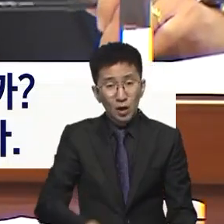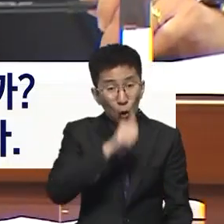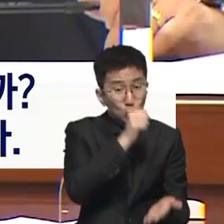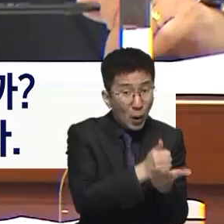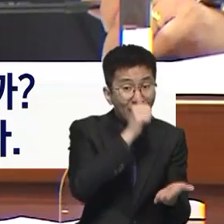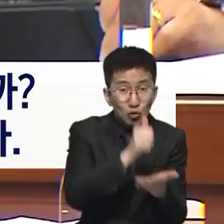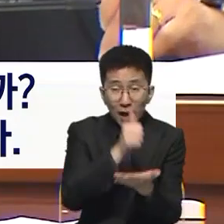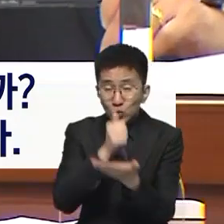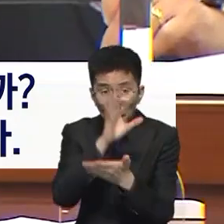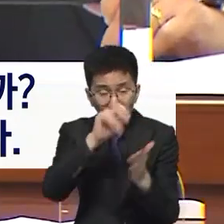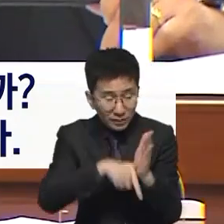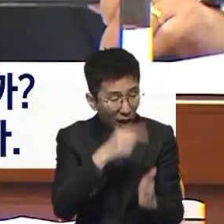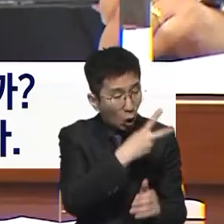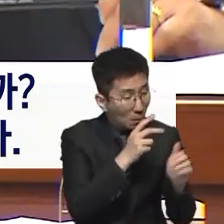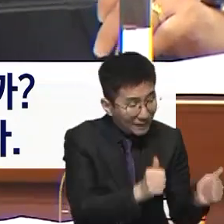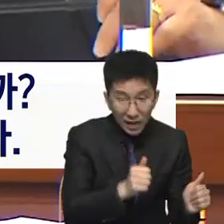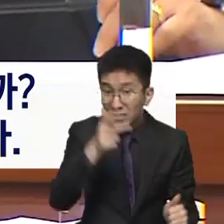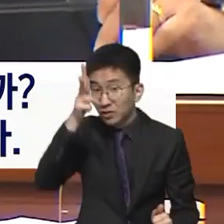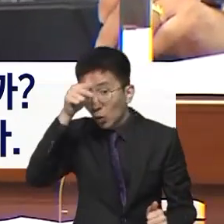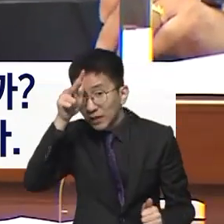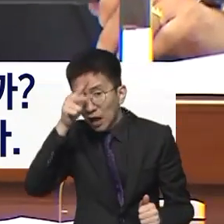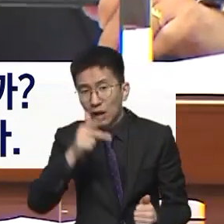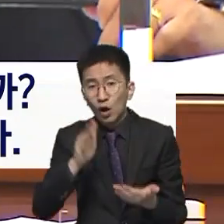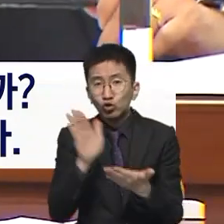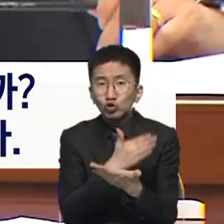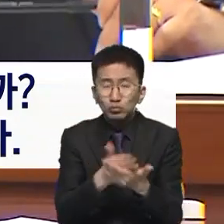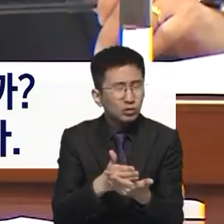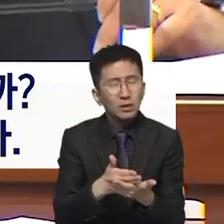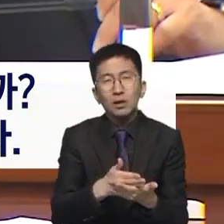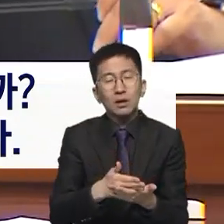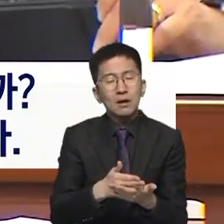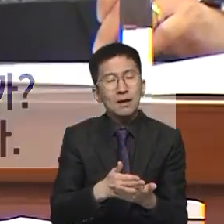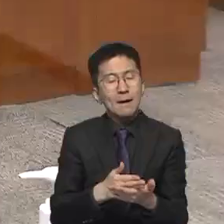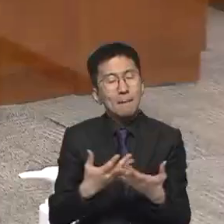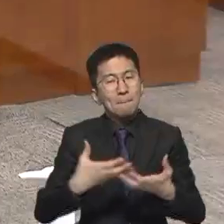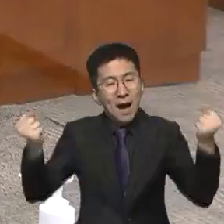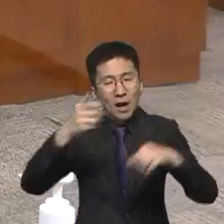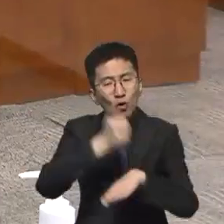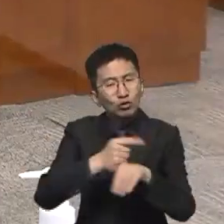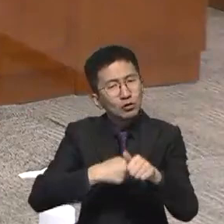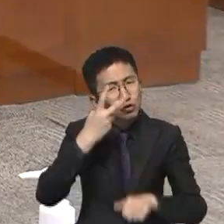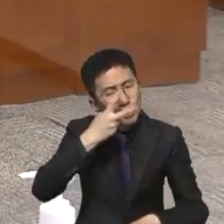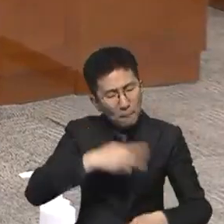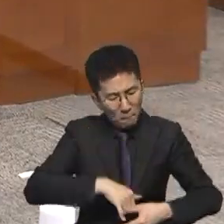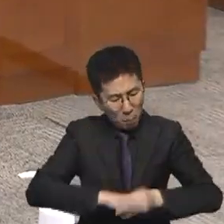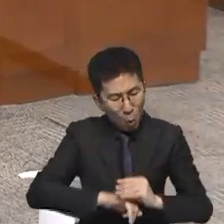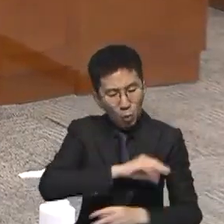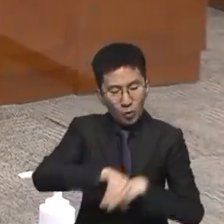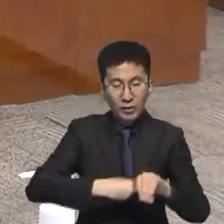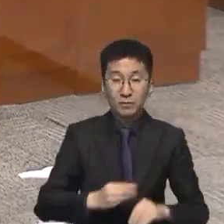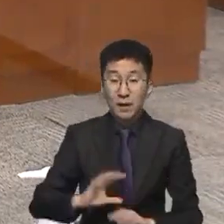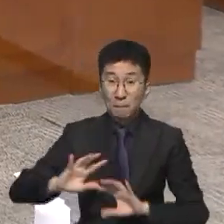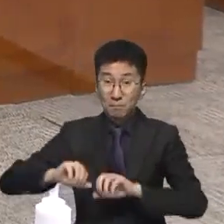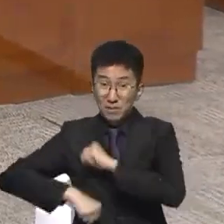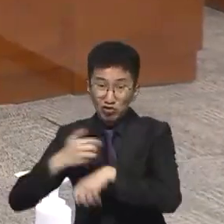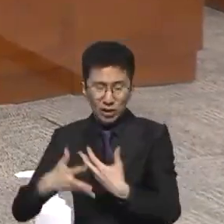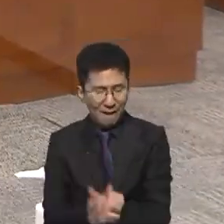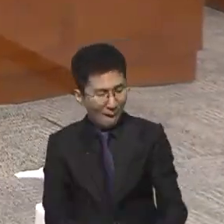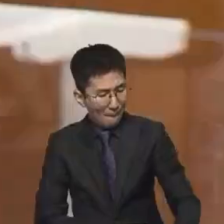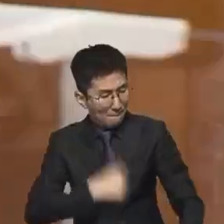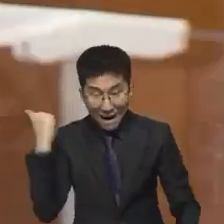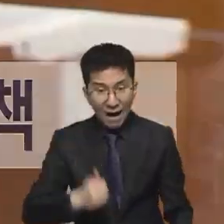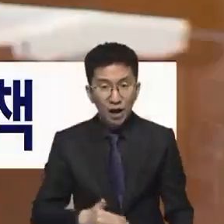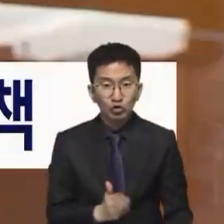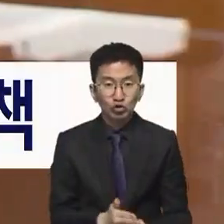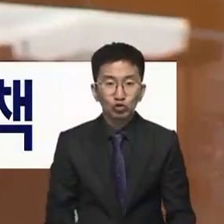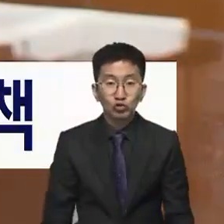사건이 검찰과 경찰이 흩어져 제대로 수사하기가 어렵습니다. 민주당 의원들은 발끈했습니다.